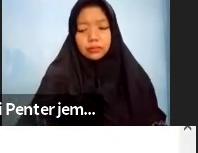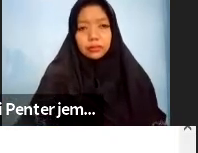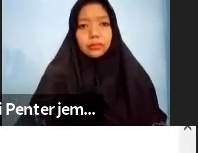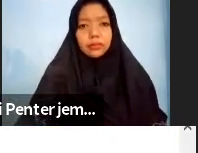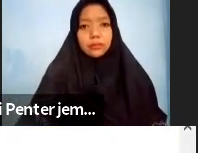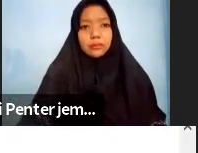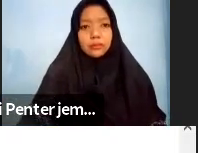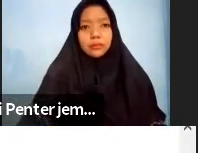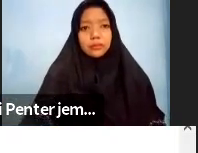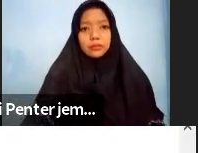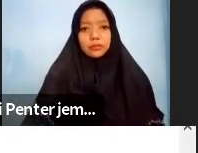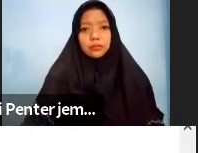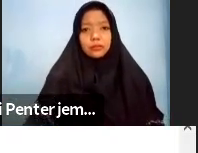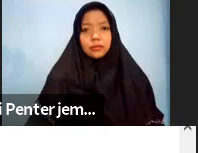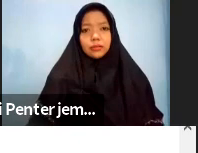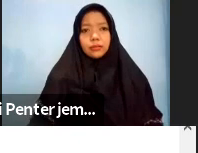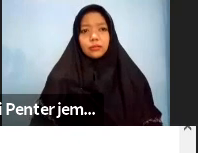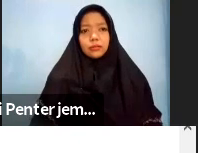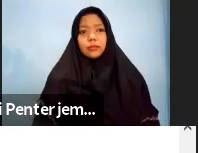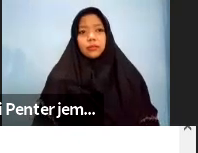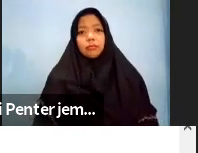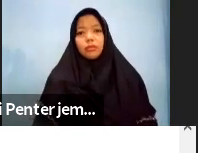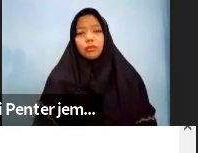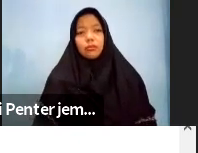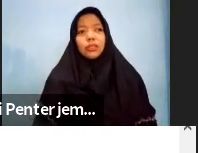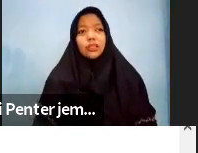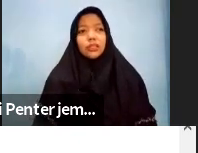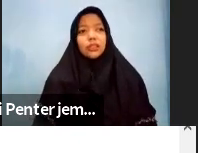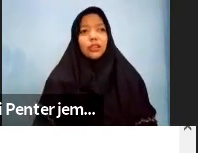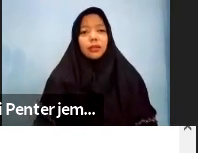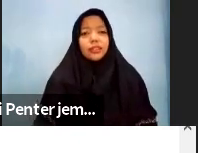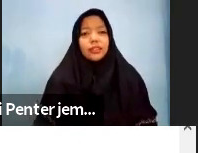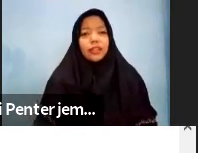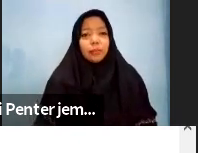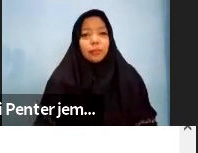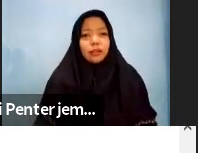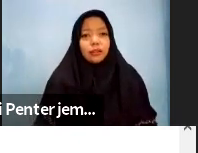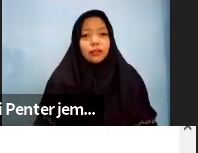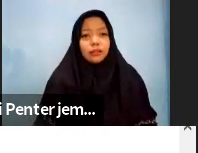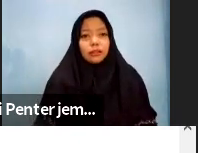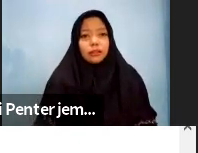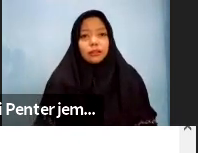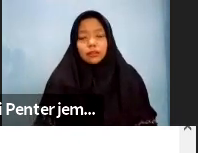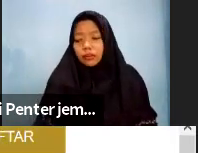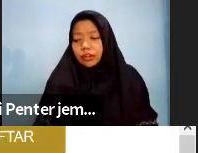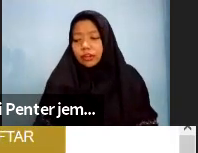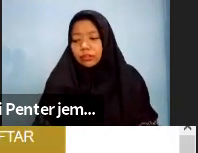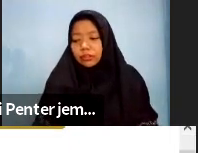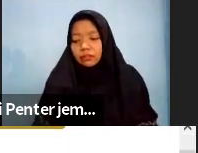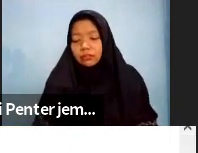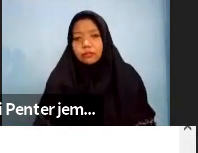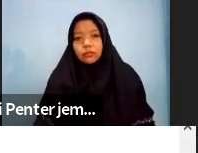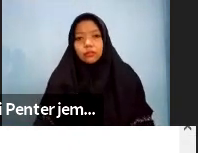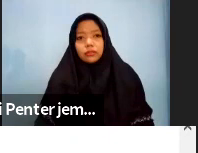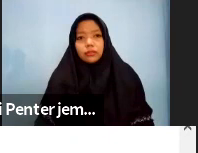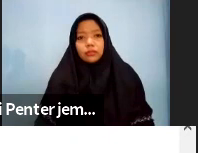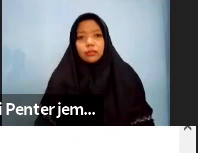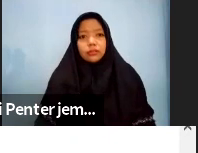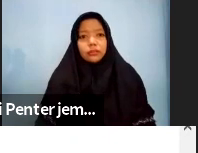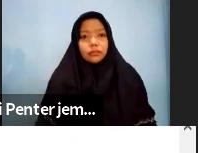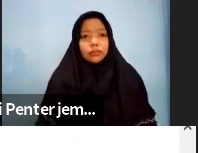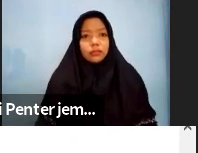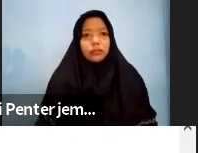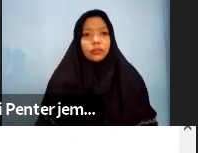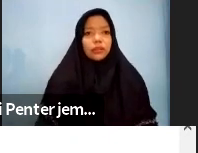audio ini ada buku audio kelas 7 kelas 8 ada kelas 9 Coba kita buka ya Nah ini